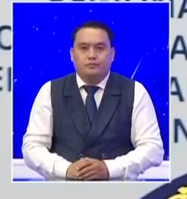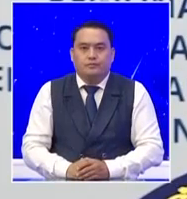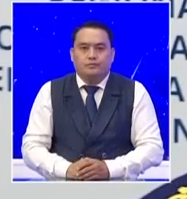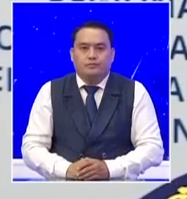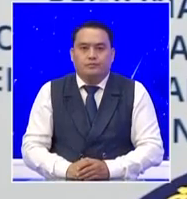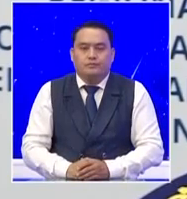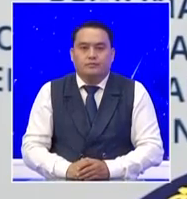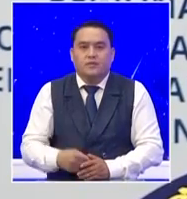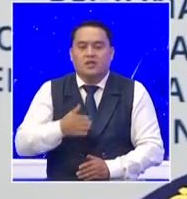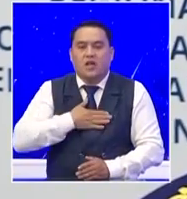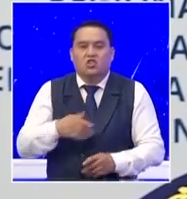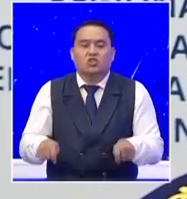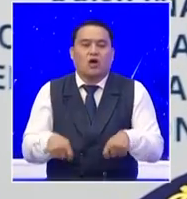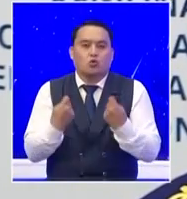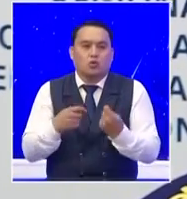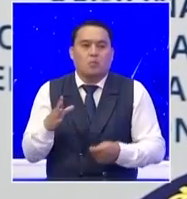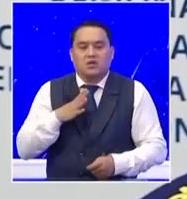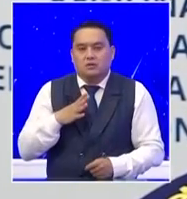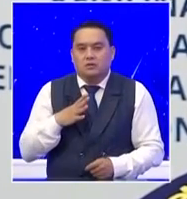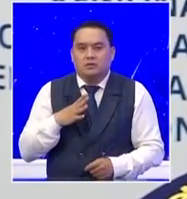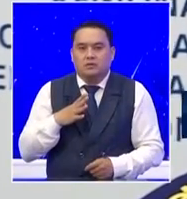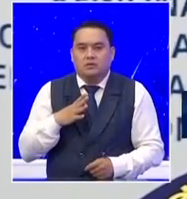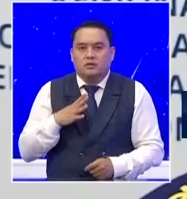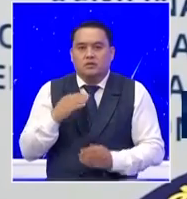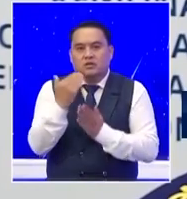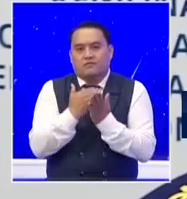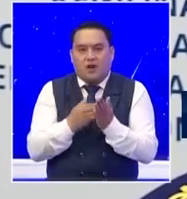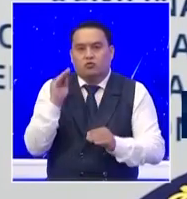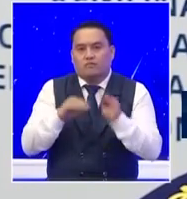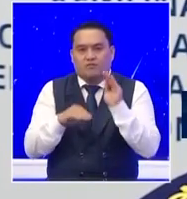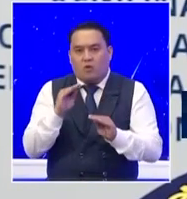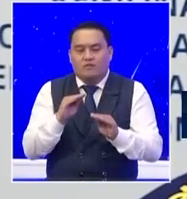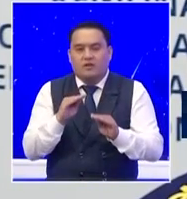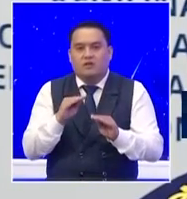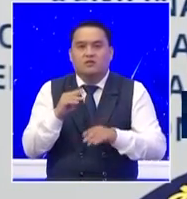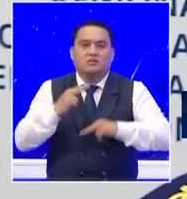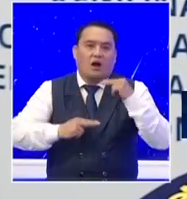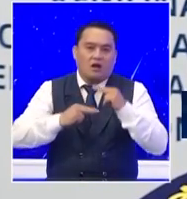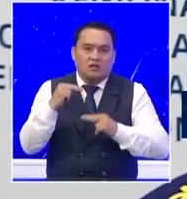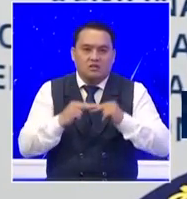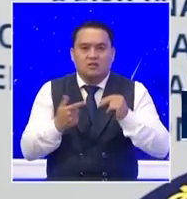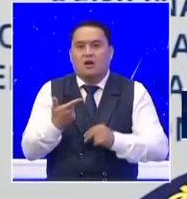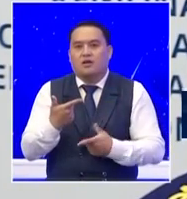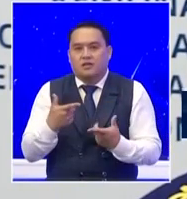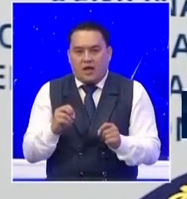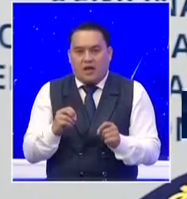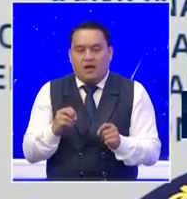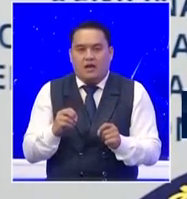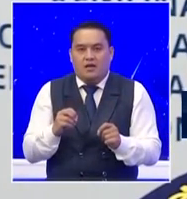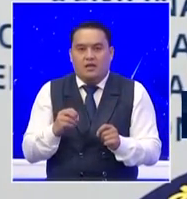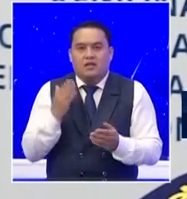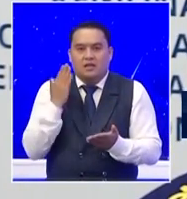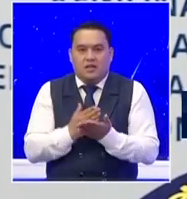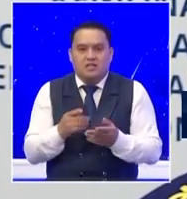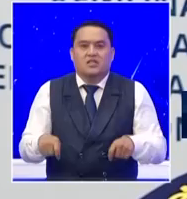В основном наши нарушения составляются из в части строительства, где зачастую